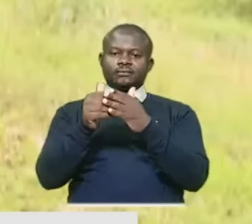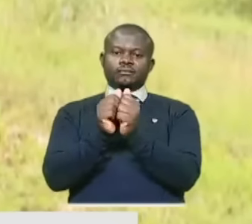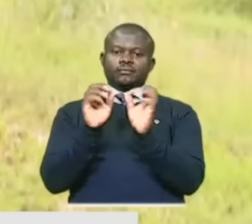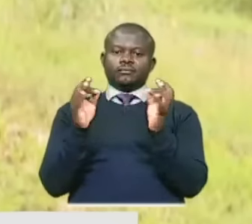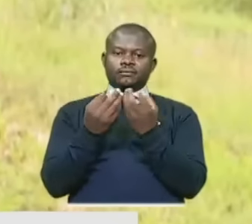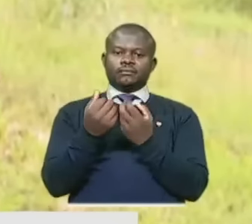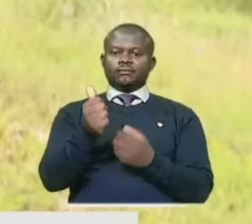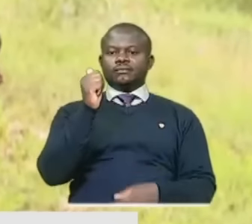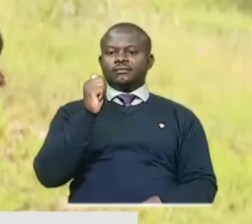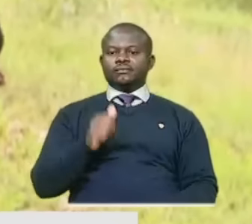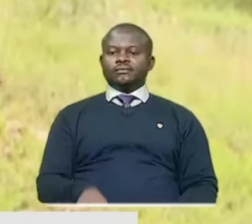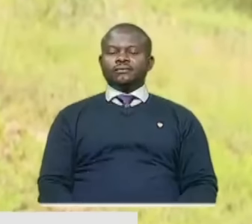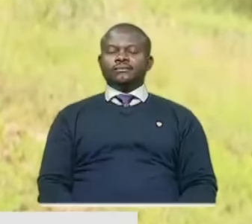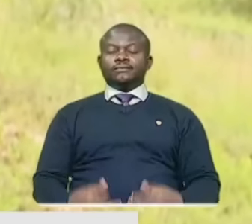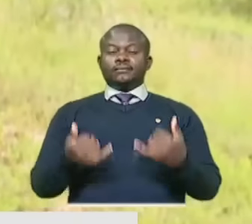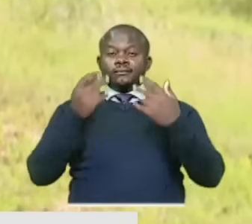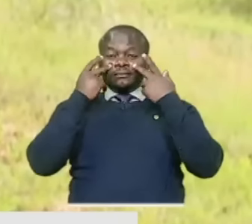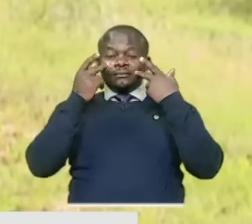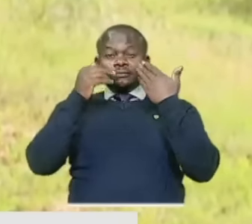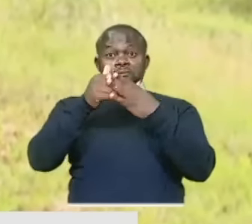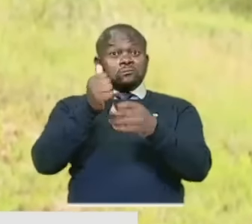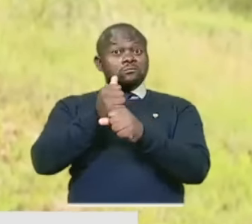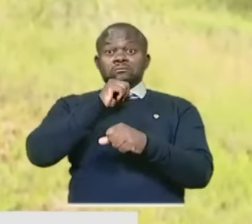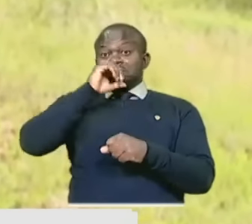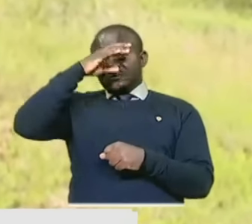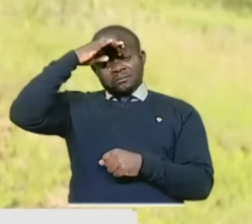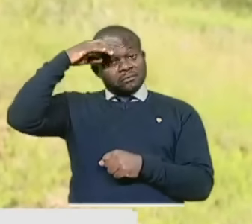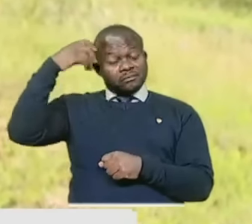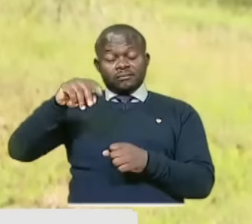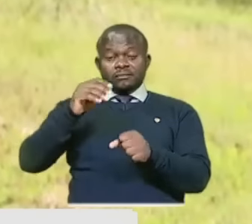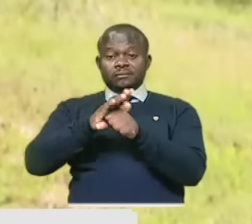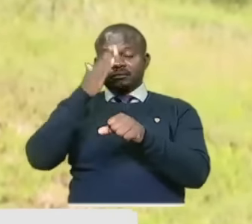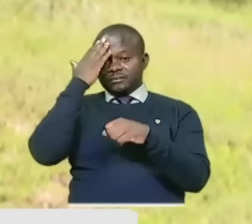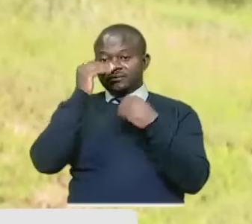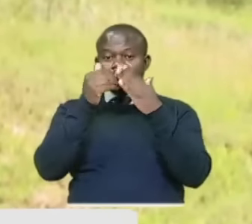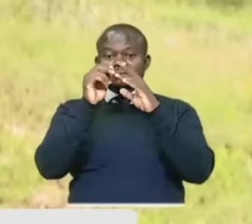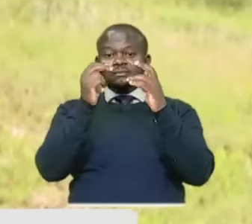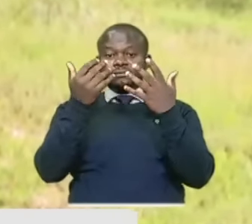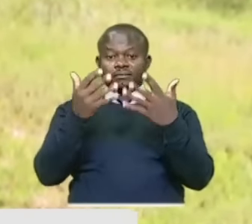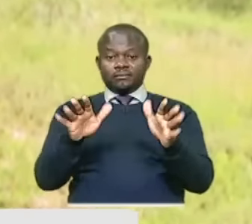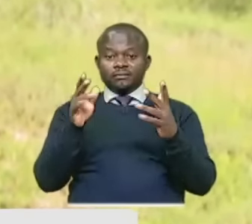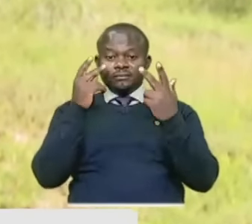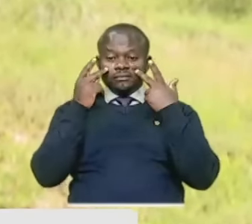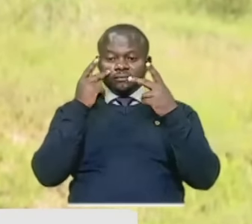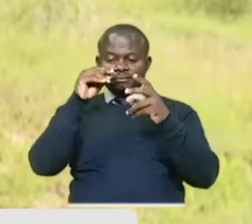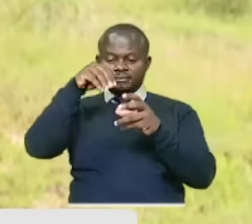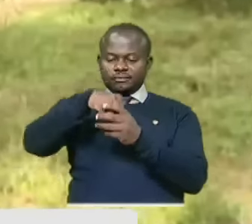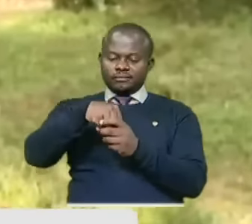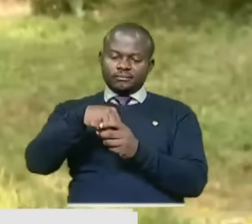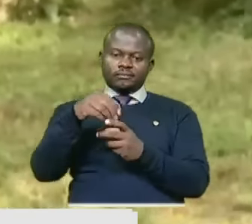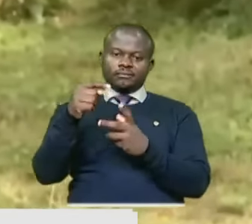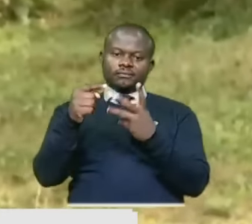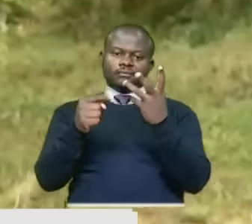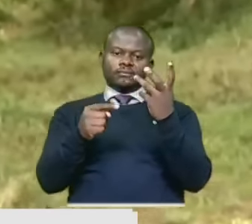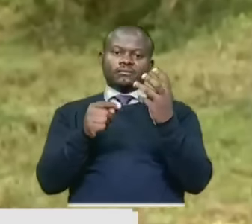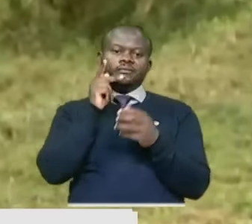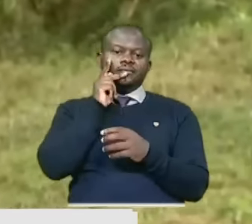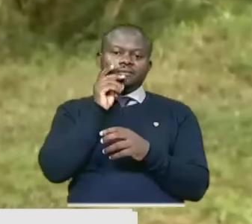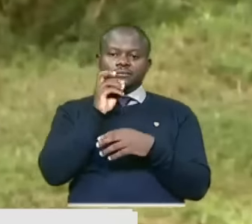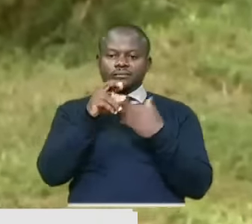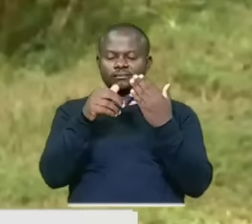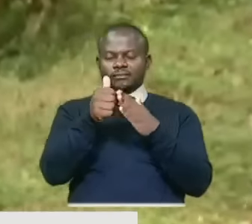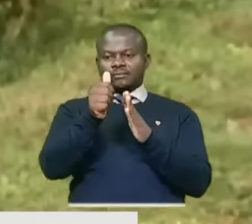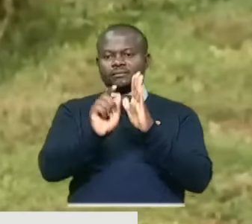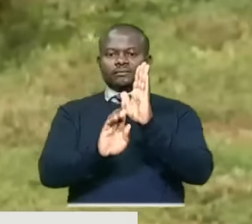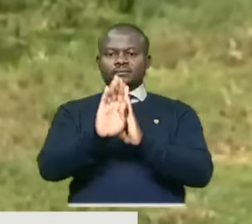yabo dusanga uyu mwoga tagoye cyane kuko inzuki wamaze kuzibona zikajya muri ya mizinga kinyarwanda cyangwa se niya